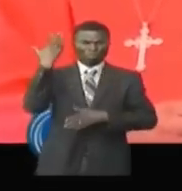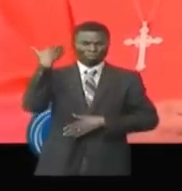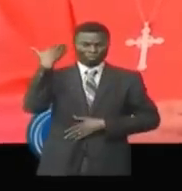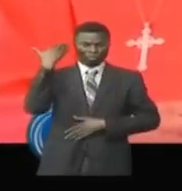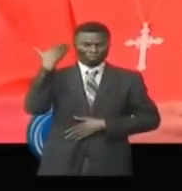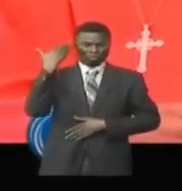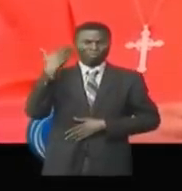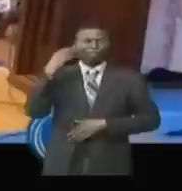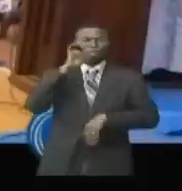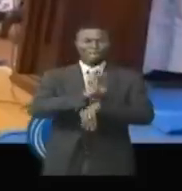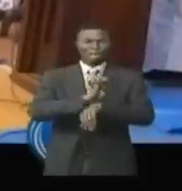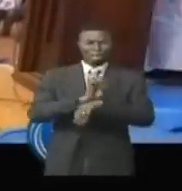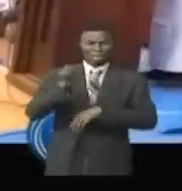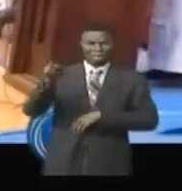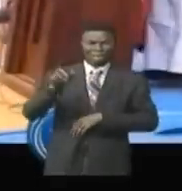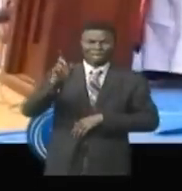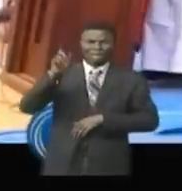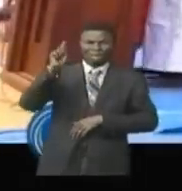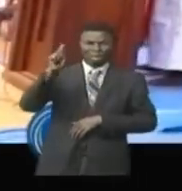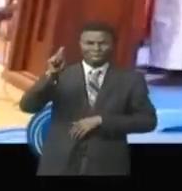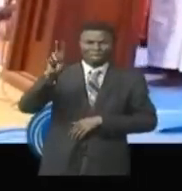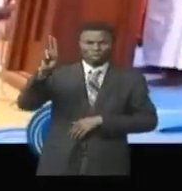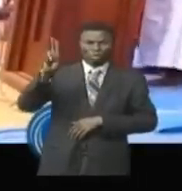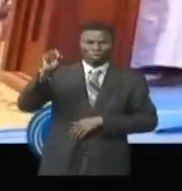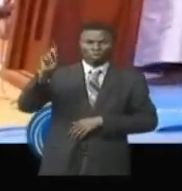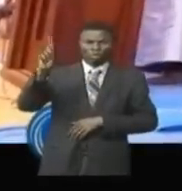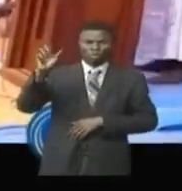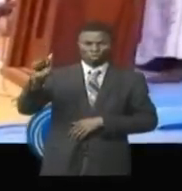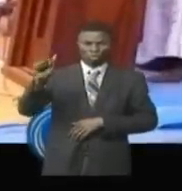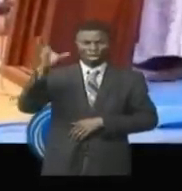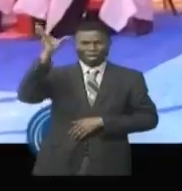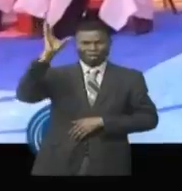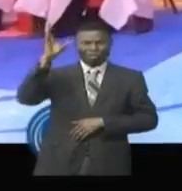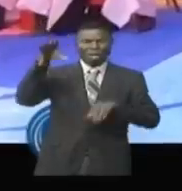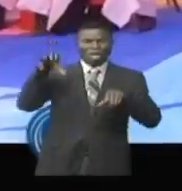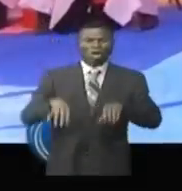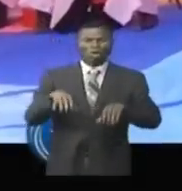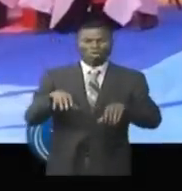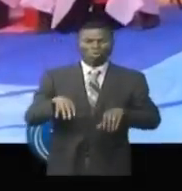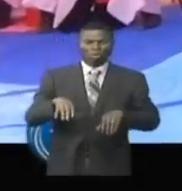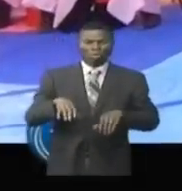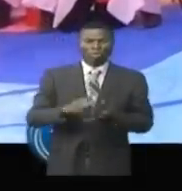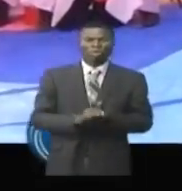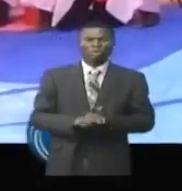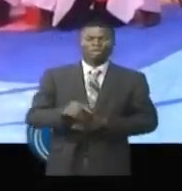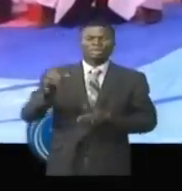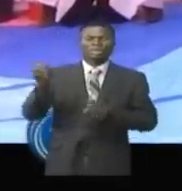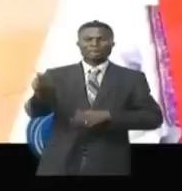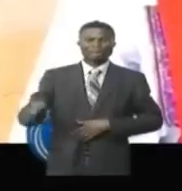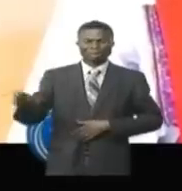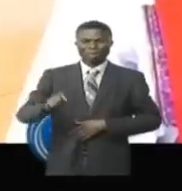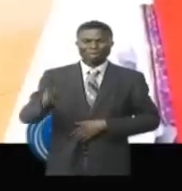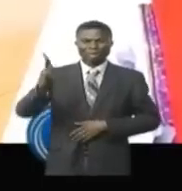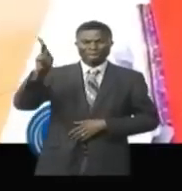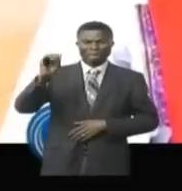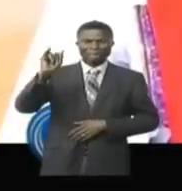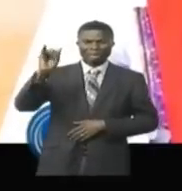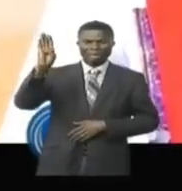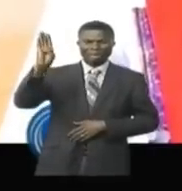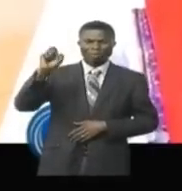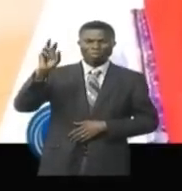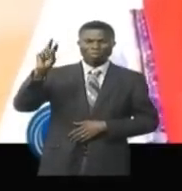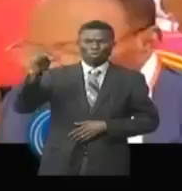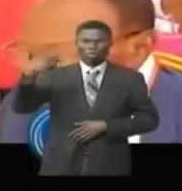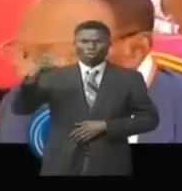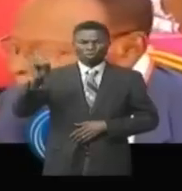à la mission Tunda, située au village d'Ikongo, chefferie d'Ankoutchou, territoire de Kibombo, dans la province